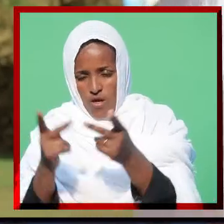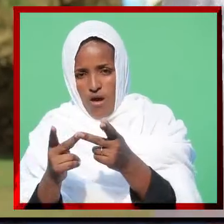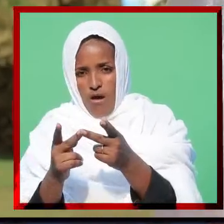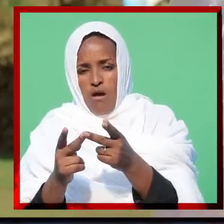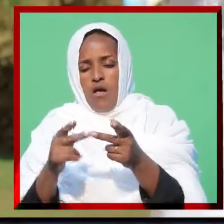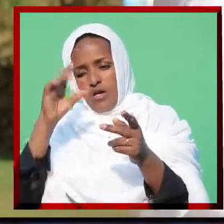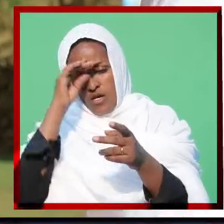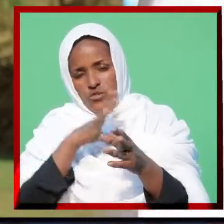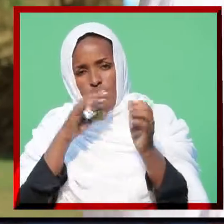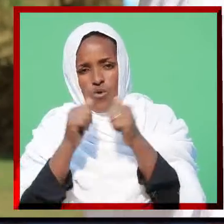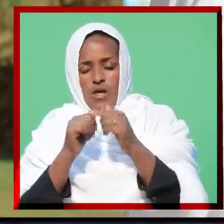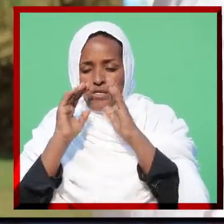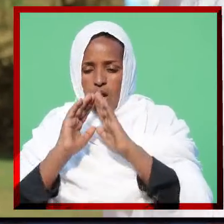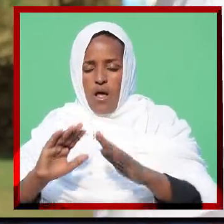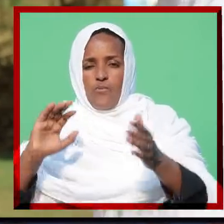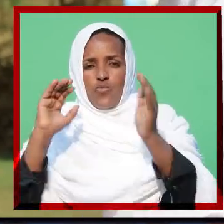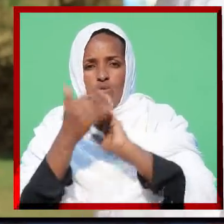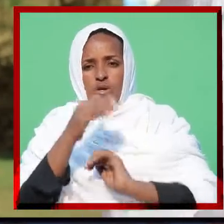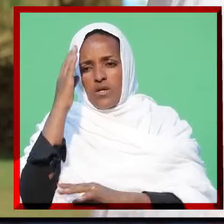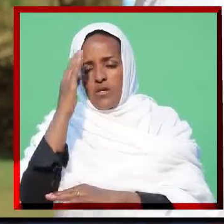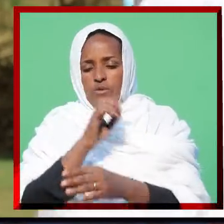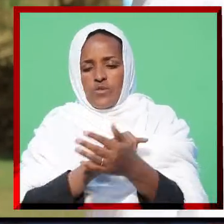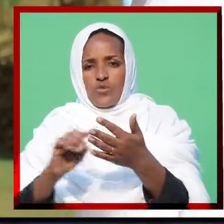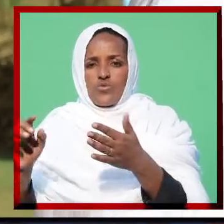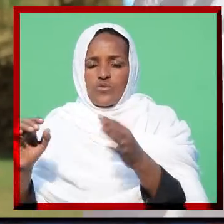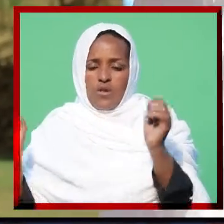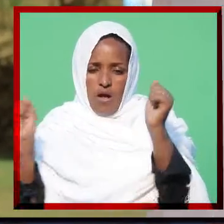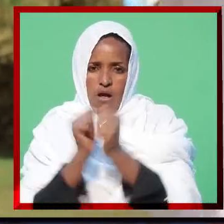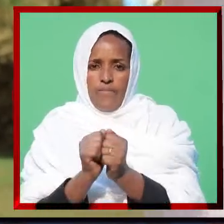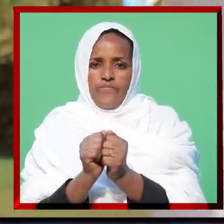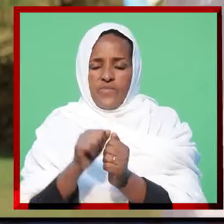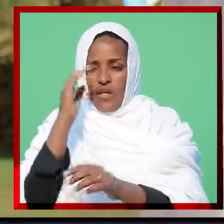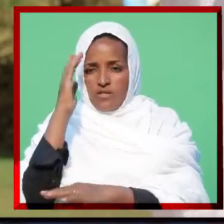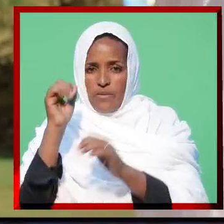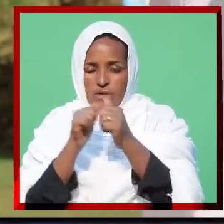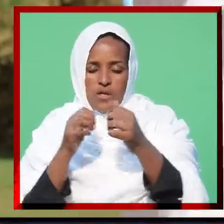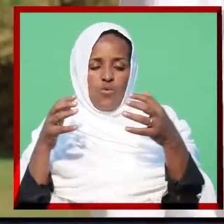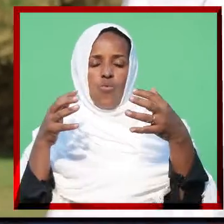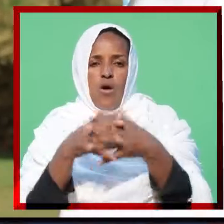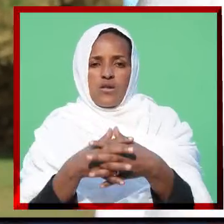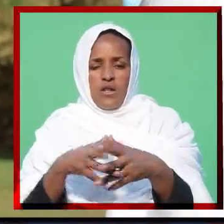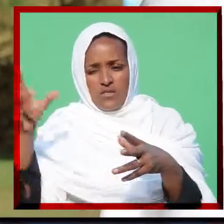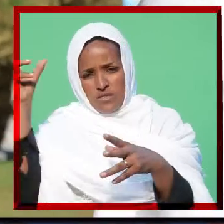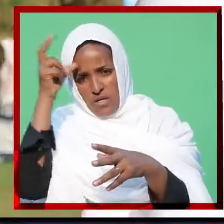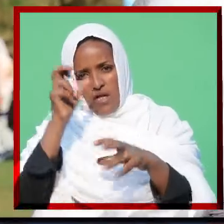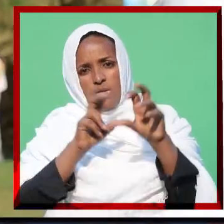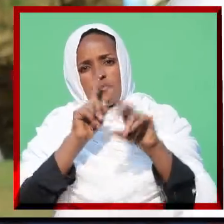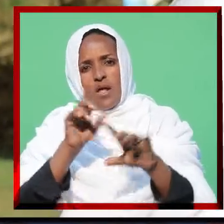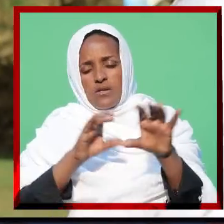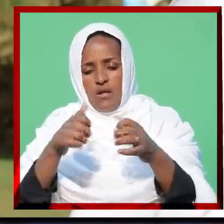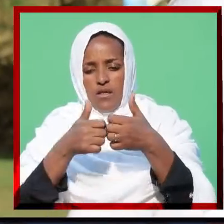ከሰው ጋር ሰላም ትሆናለህ፣ ከዚያ ከእግዚአብሔር ቅዱሳን ጋር ከዚያ ከእግዚአብሔር ጋር ትዋሃዳለህ። ሰይጣንስ ምን